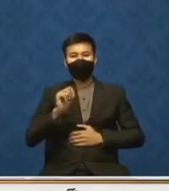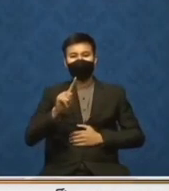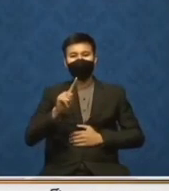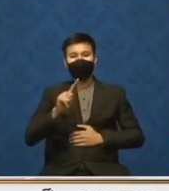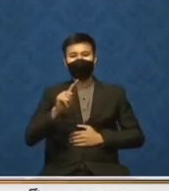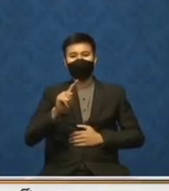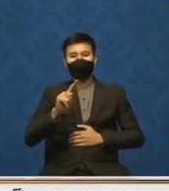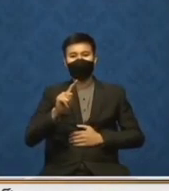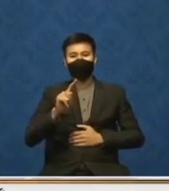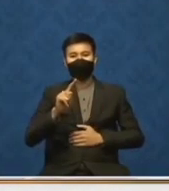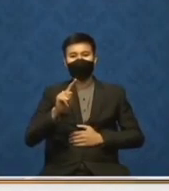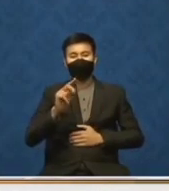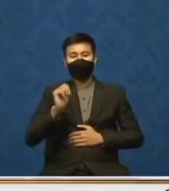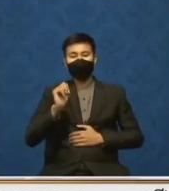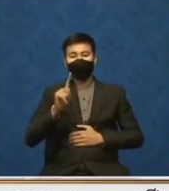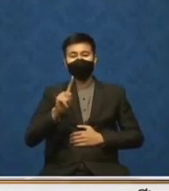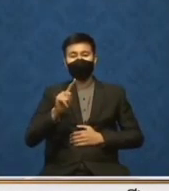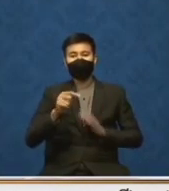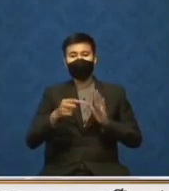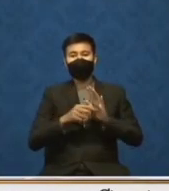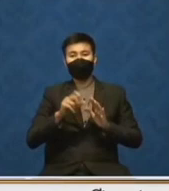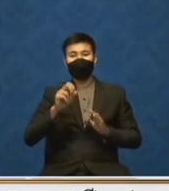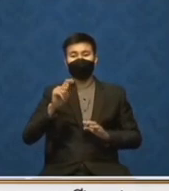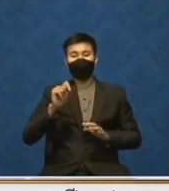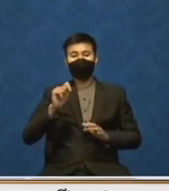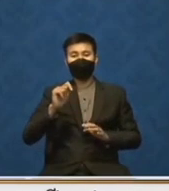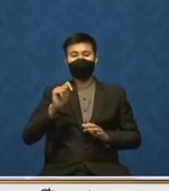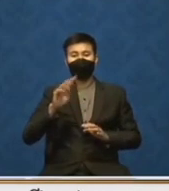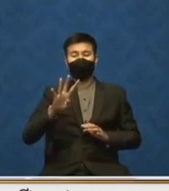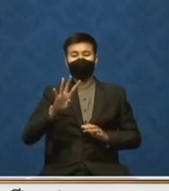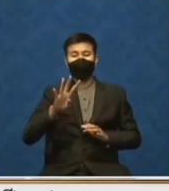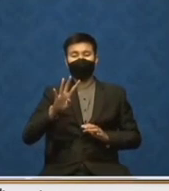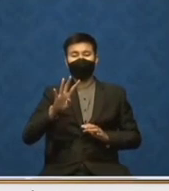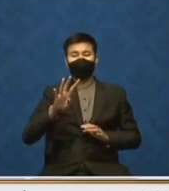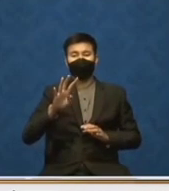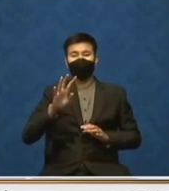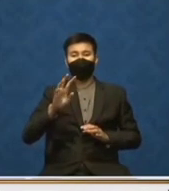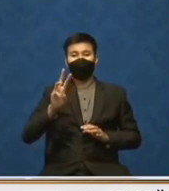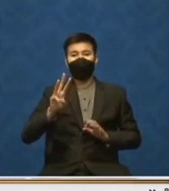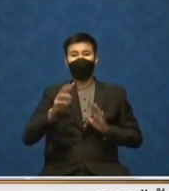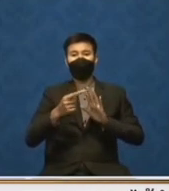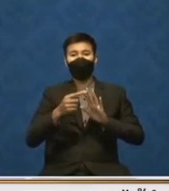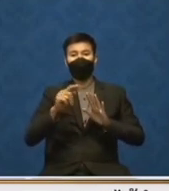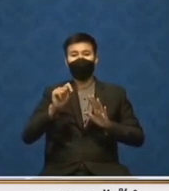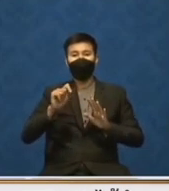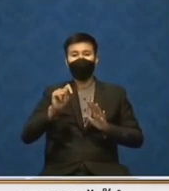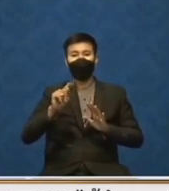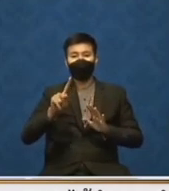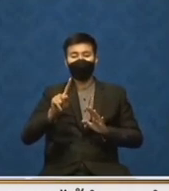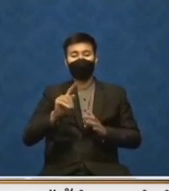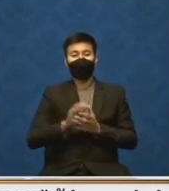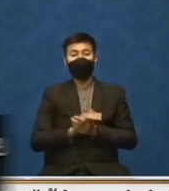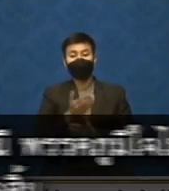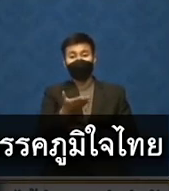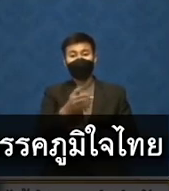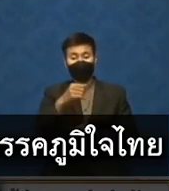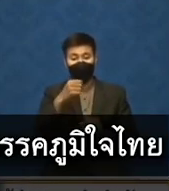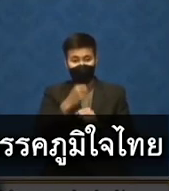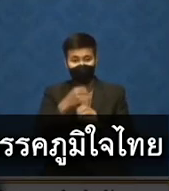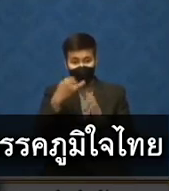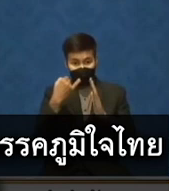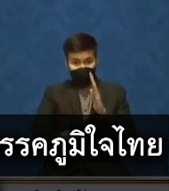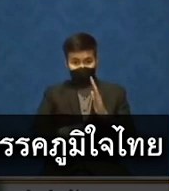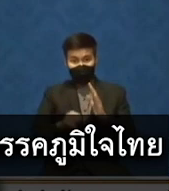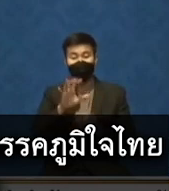ขอญาติปฐมท่านประธานครับกับท่านประธานกำลังทำผิดข้อบังคับนะเค้าบังคับที่